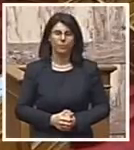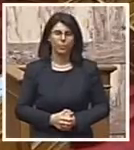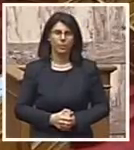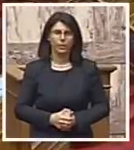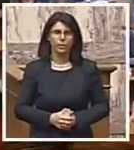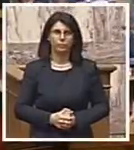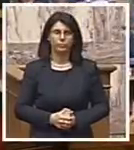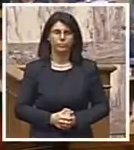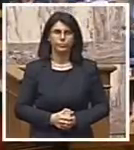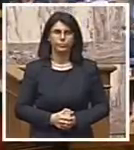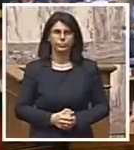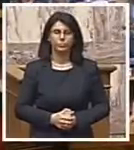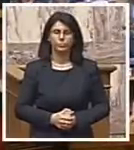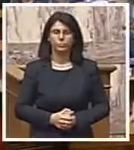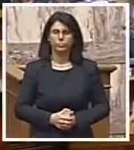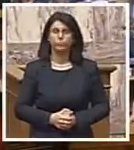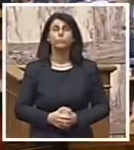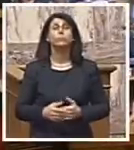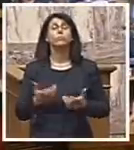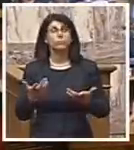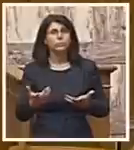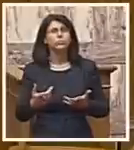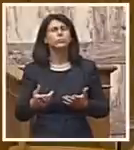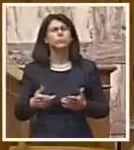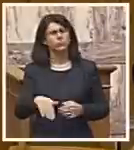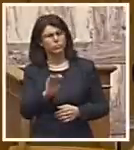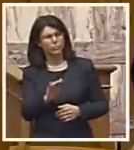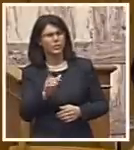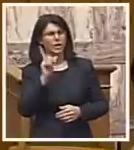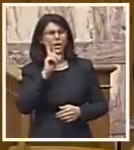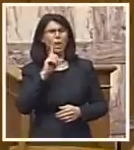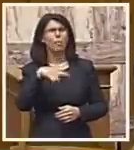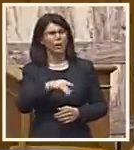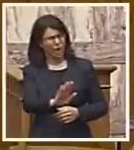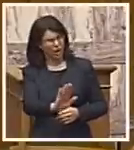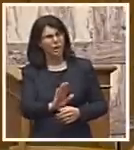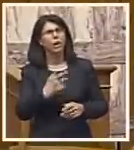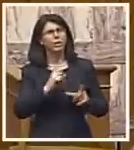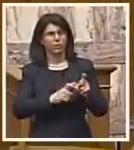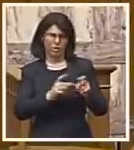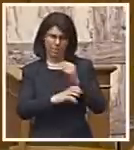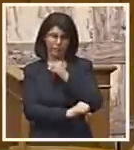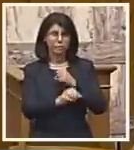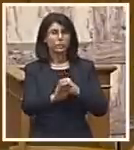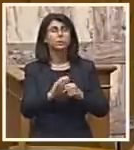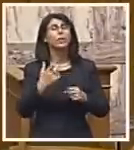δυστυχώς. Και οι πλέον, ακούστε κυρία Παπαρίγα, και οι πλέον σημαντικές από αυτές, μετά από